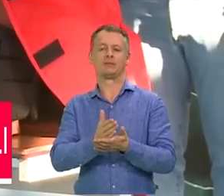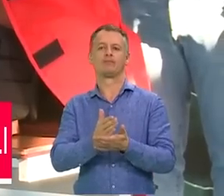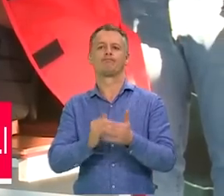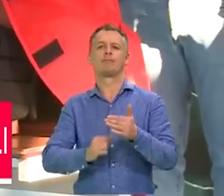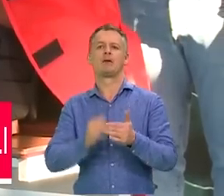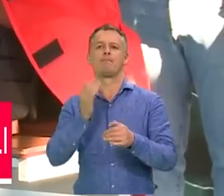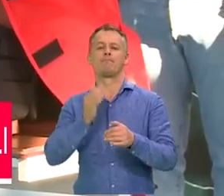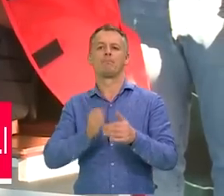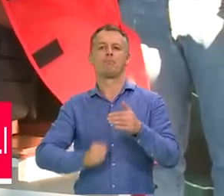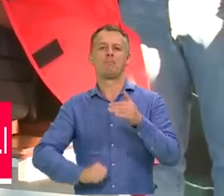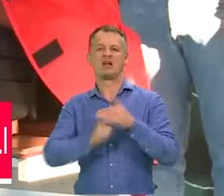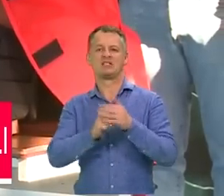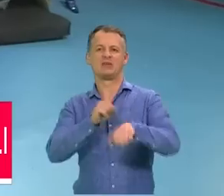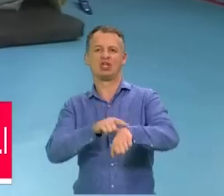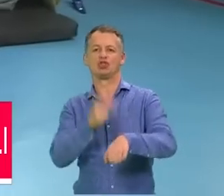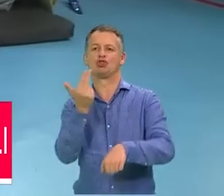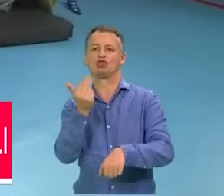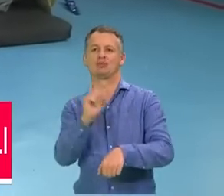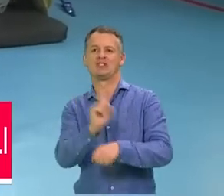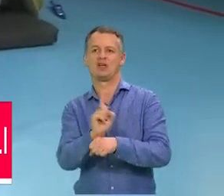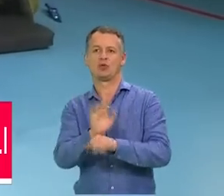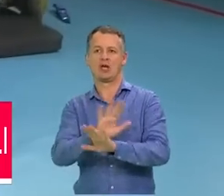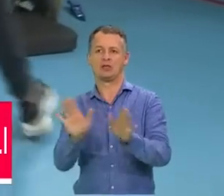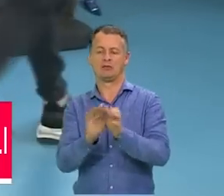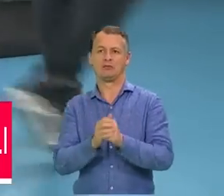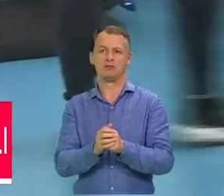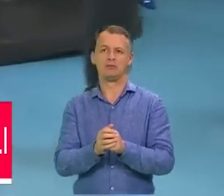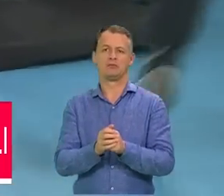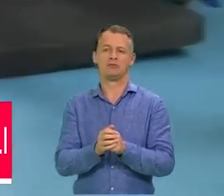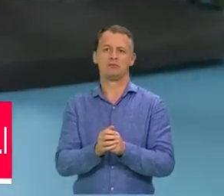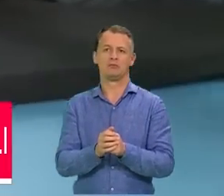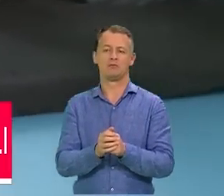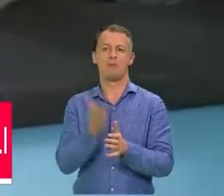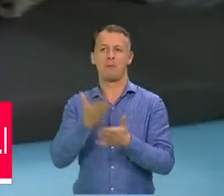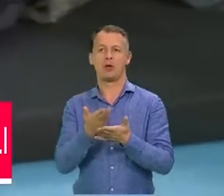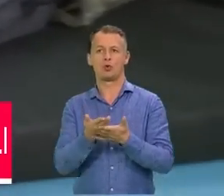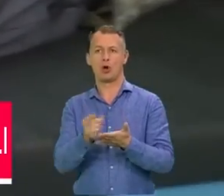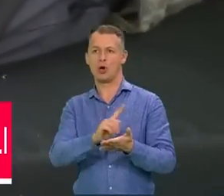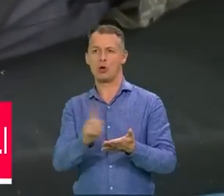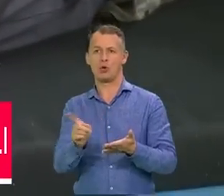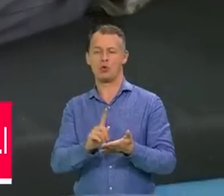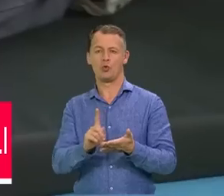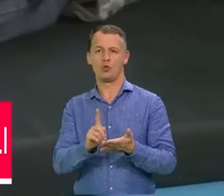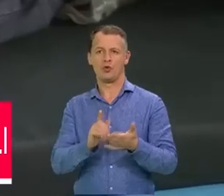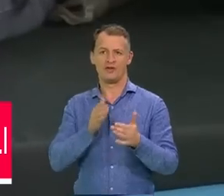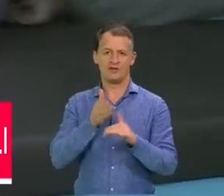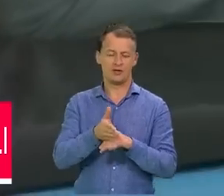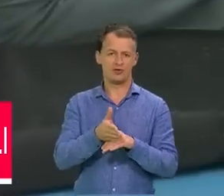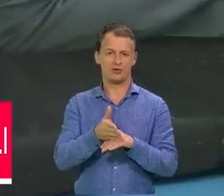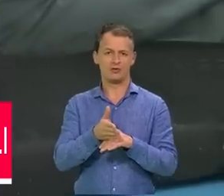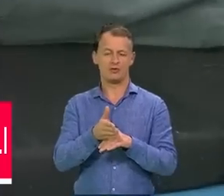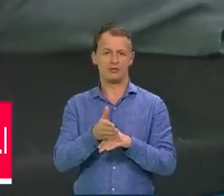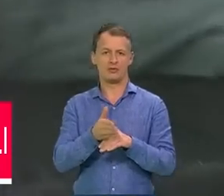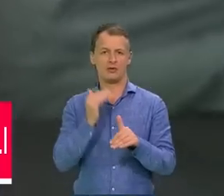utilizării la maxim 15 secunde, adică 3 descărcări standard, pentru a nu trece în